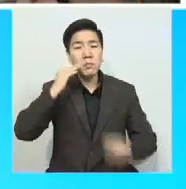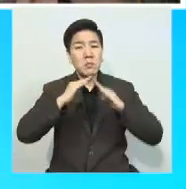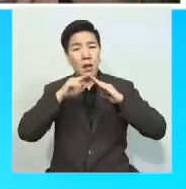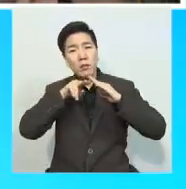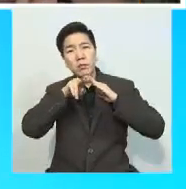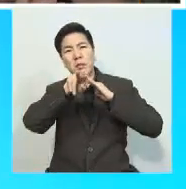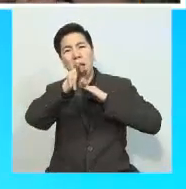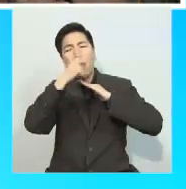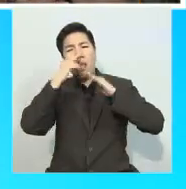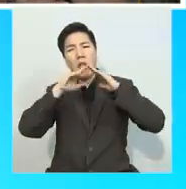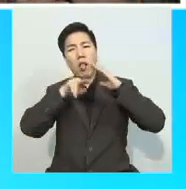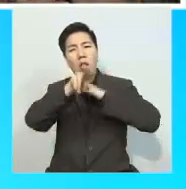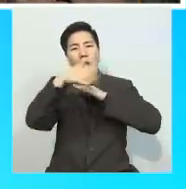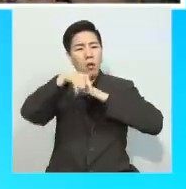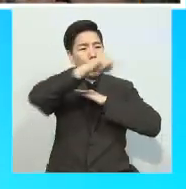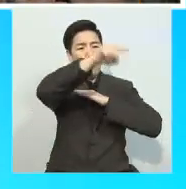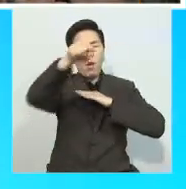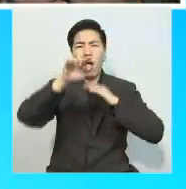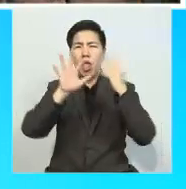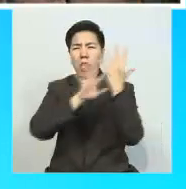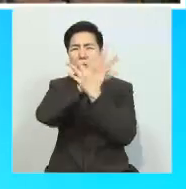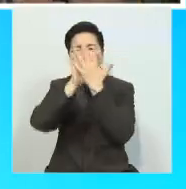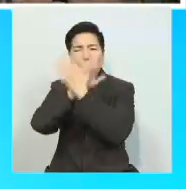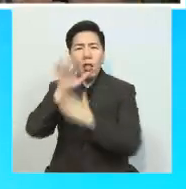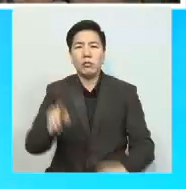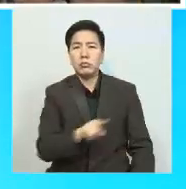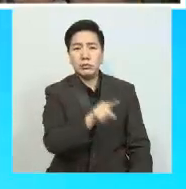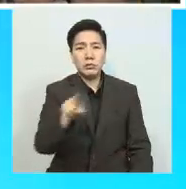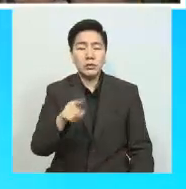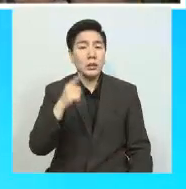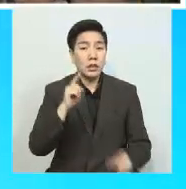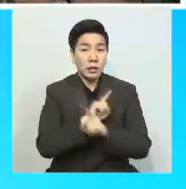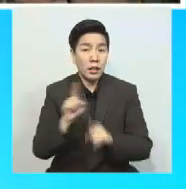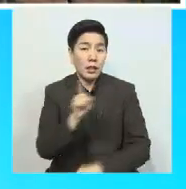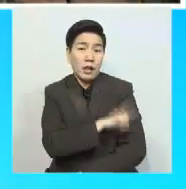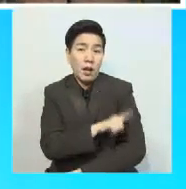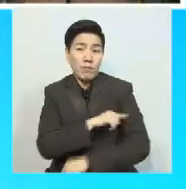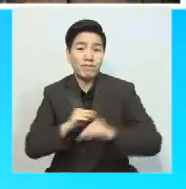ออกมาเงี้ยเห็นแล้วว่าเฮ้ยมันข้างนอกมันมัวแต่มันคือ